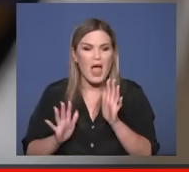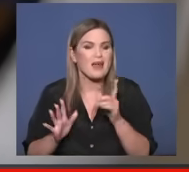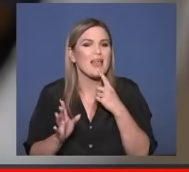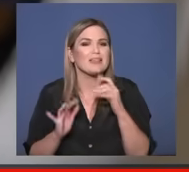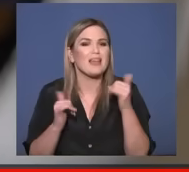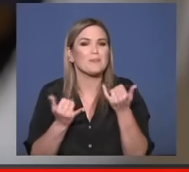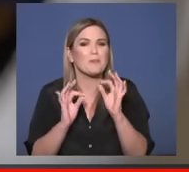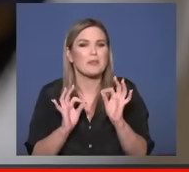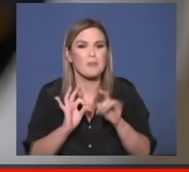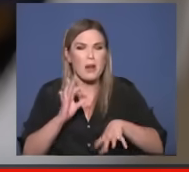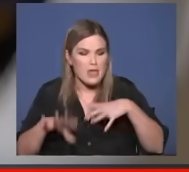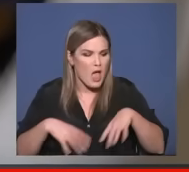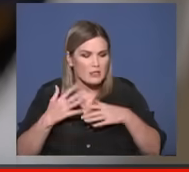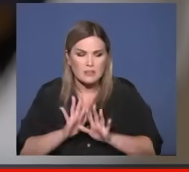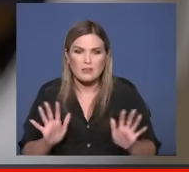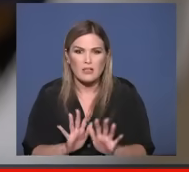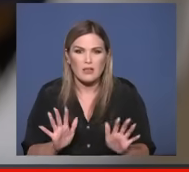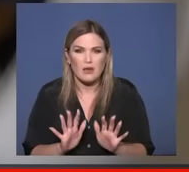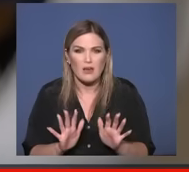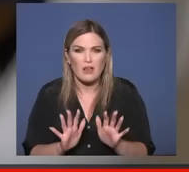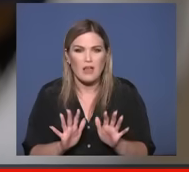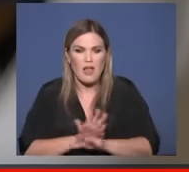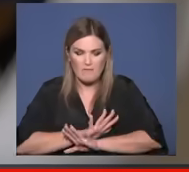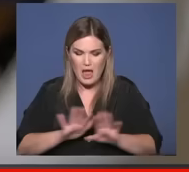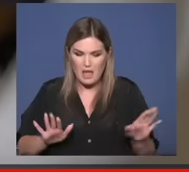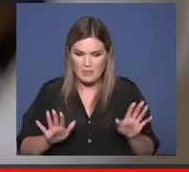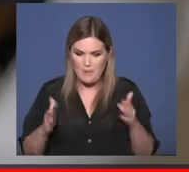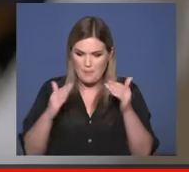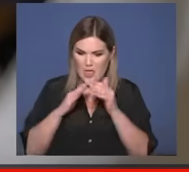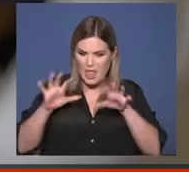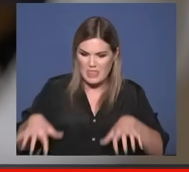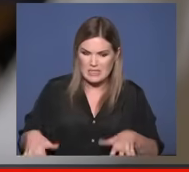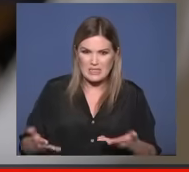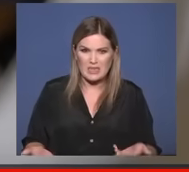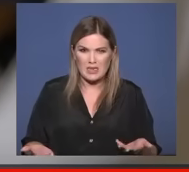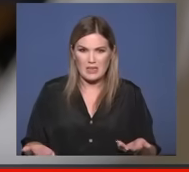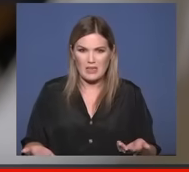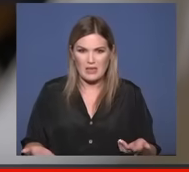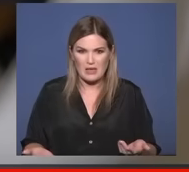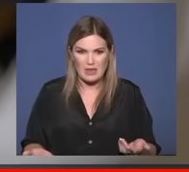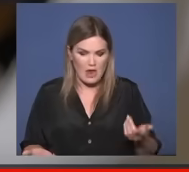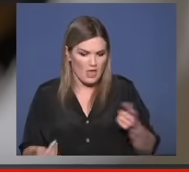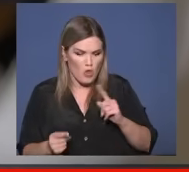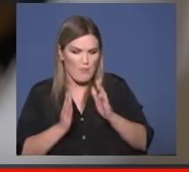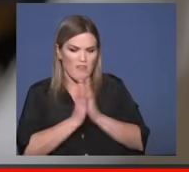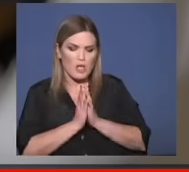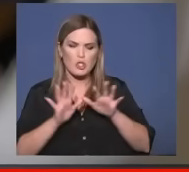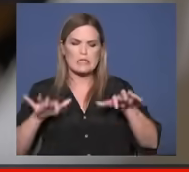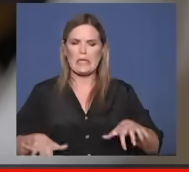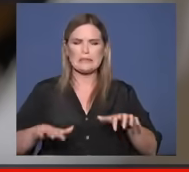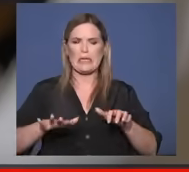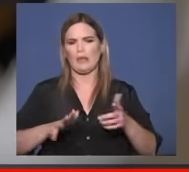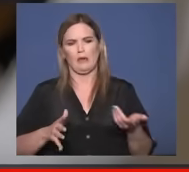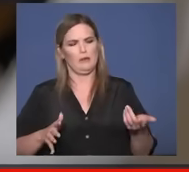באמת, בלי כעס. אף אחד מבית הנשיא, אוקיי? אני לא מבקש הנשיא, אני יודע שהוא עסוק. אני לא מבקש